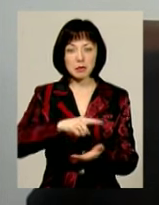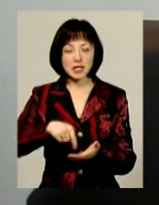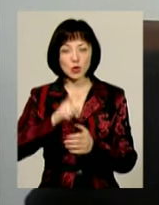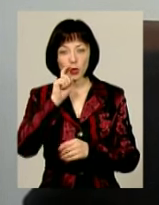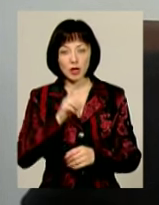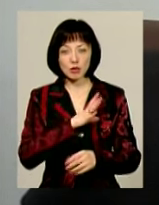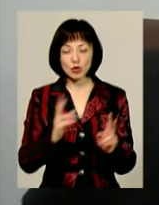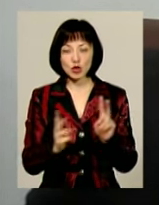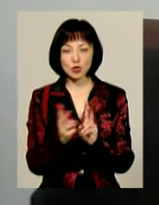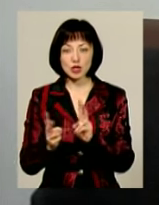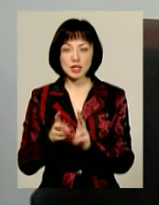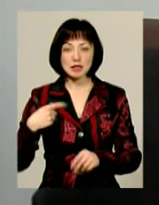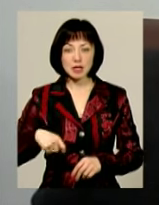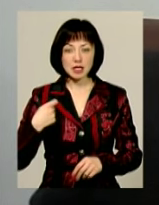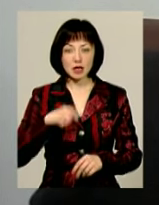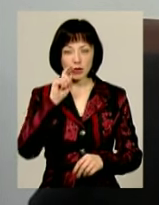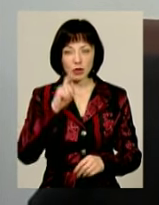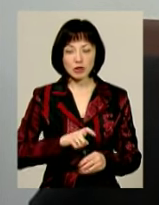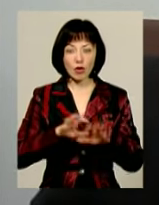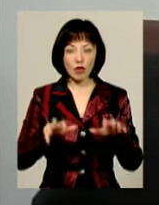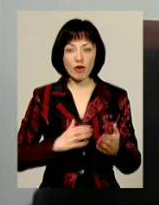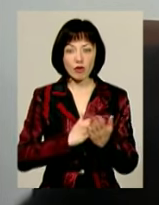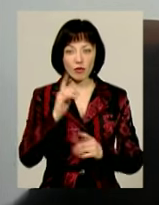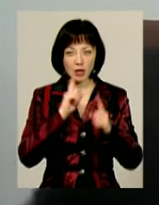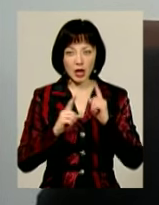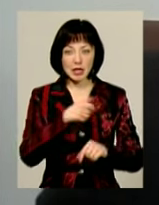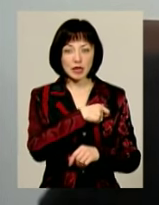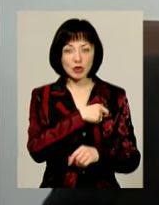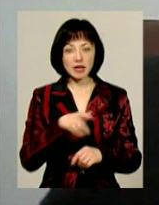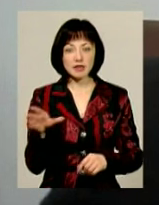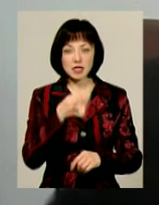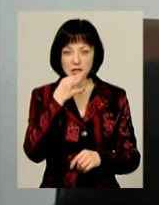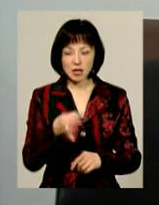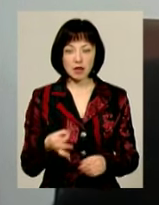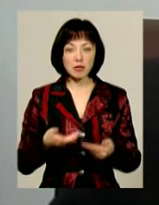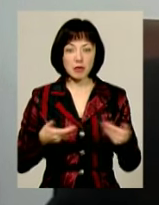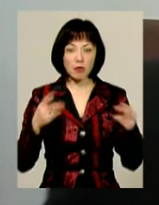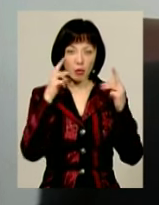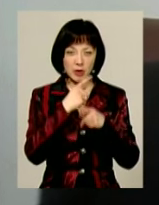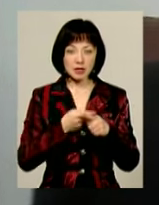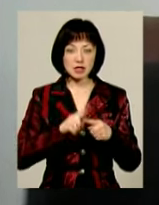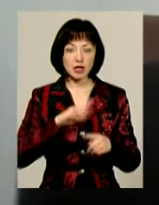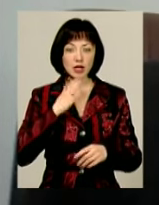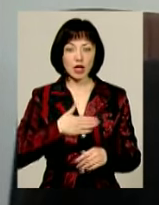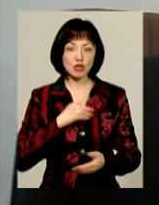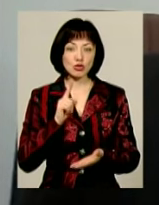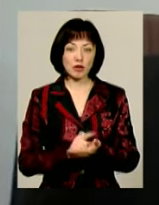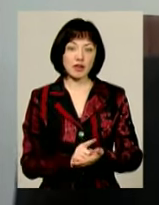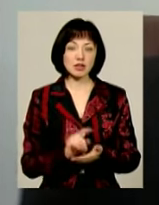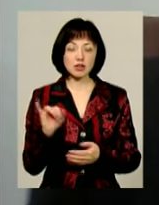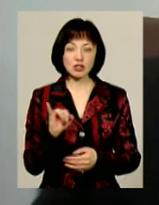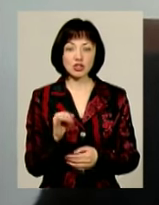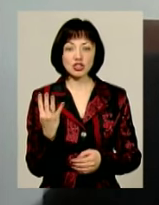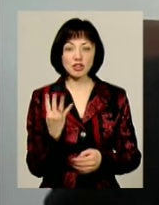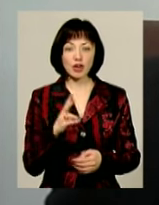були зустрічі з президентом України, з головою Верховної Ради, і депутати всі сказали, що ми помилилися, що це наше зобов'язання, і